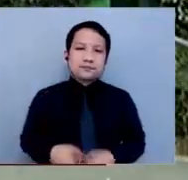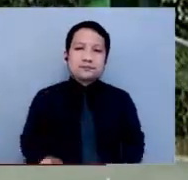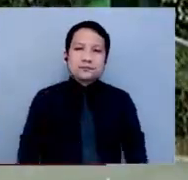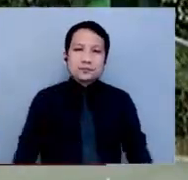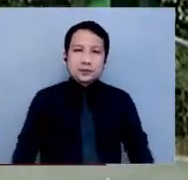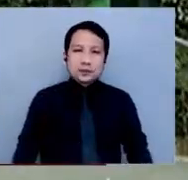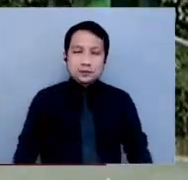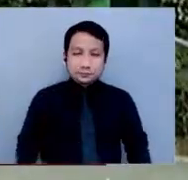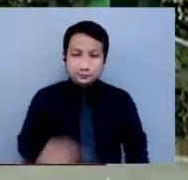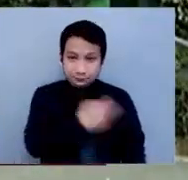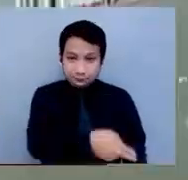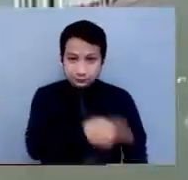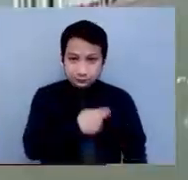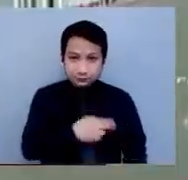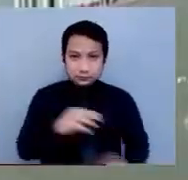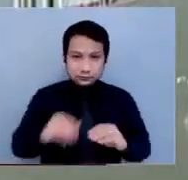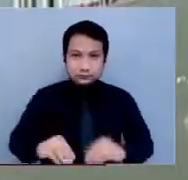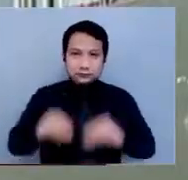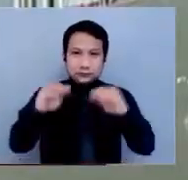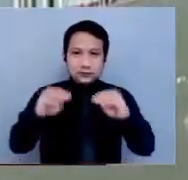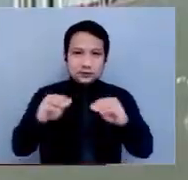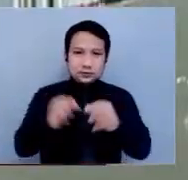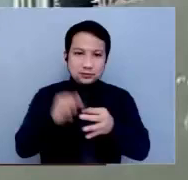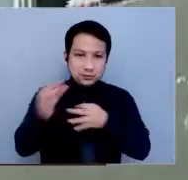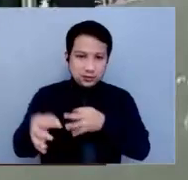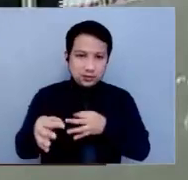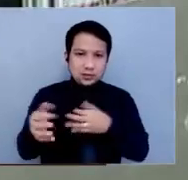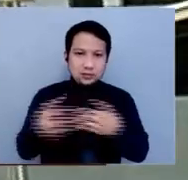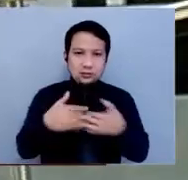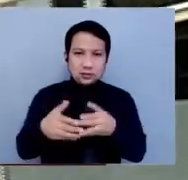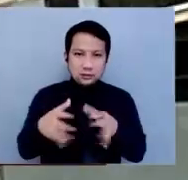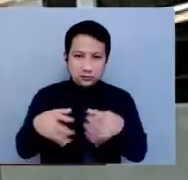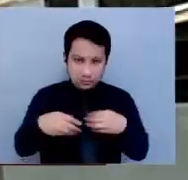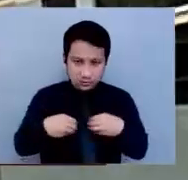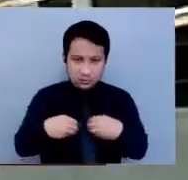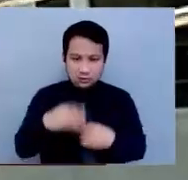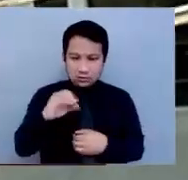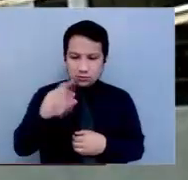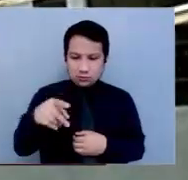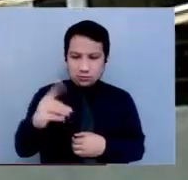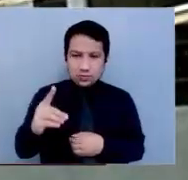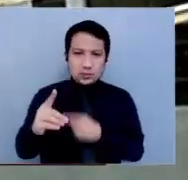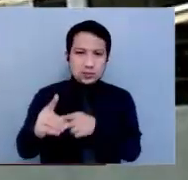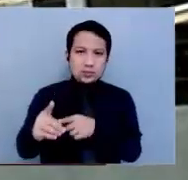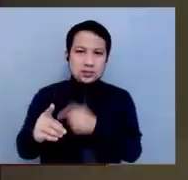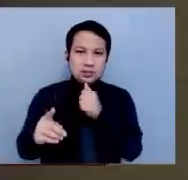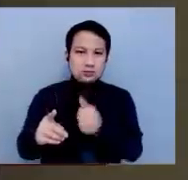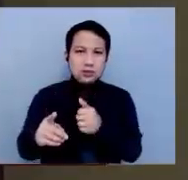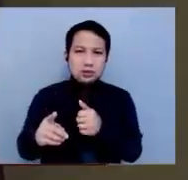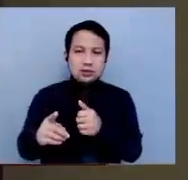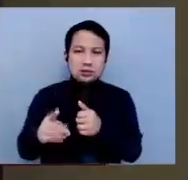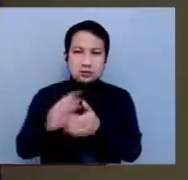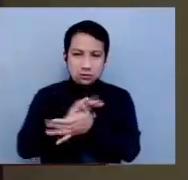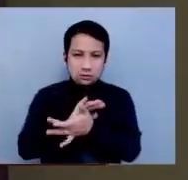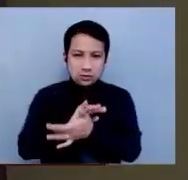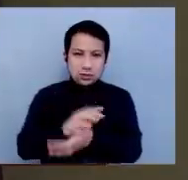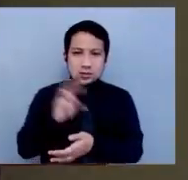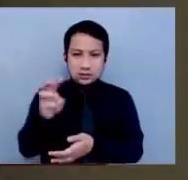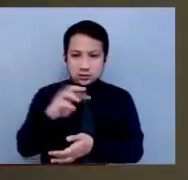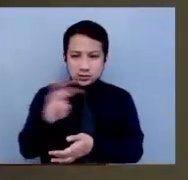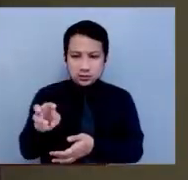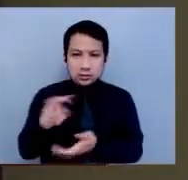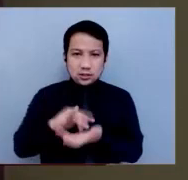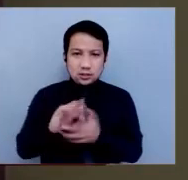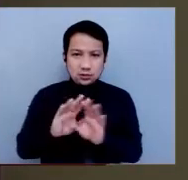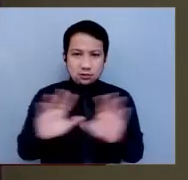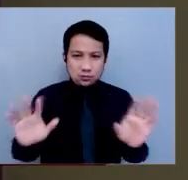Ang ospital na Malabo naman, extended ang hindi pagtanggap na outpatients at non-COVID-19 cases. 66 kasing health